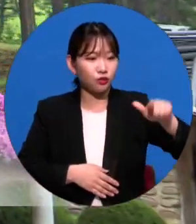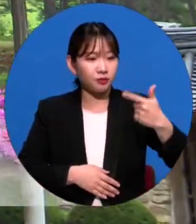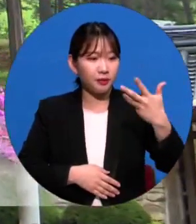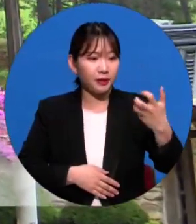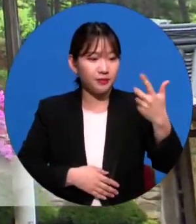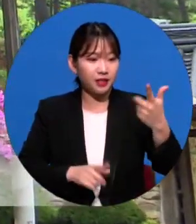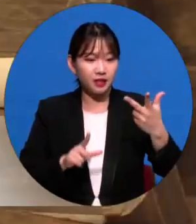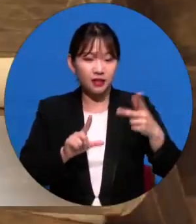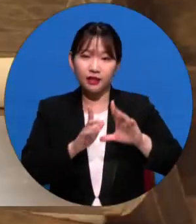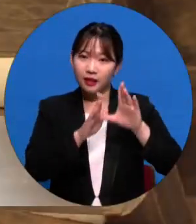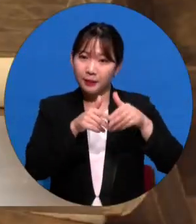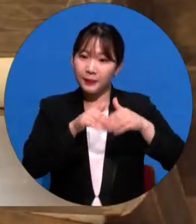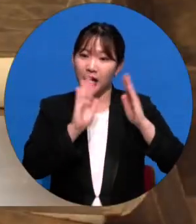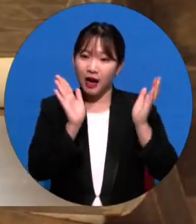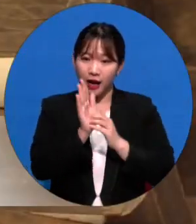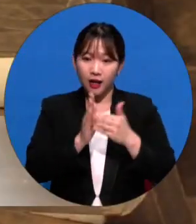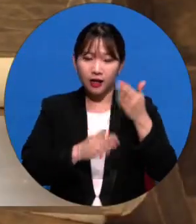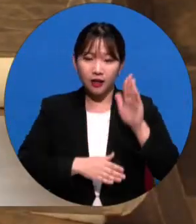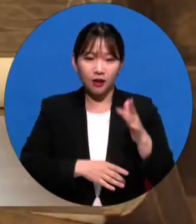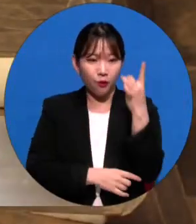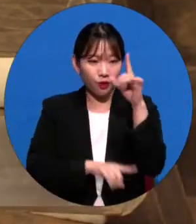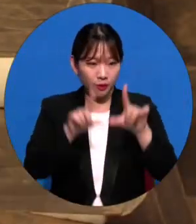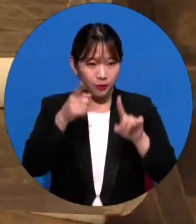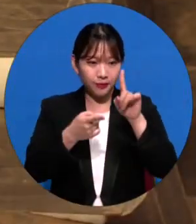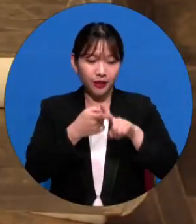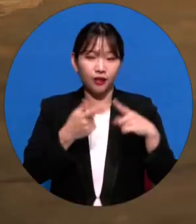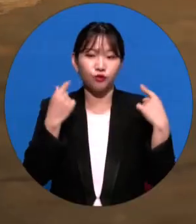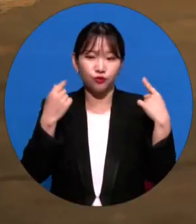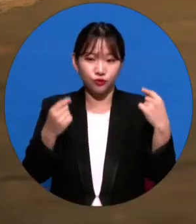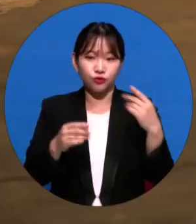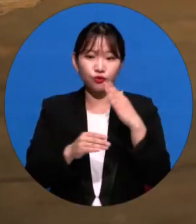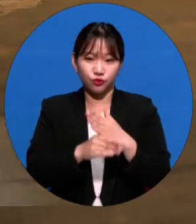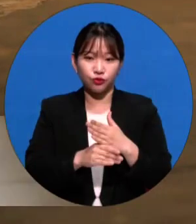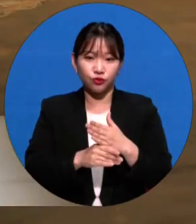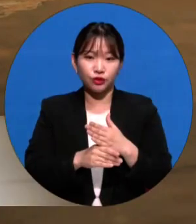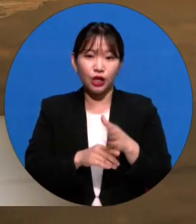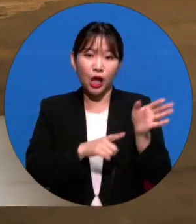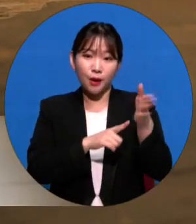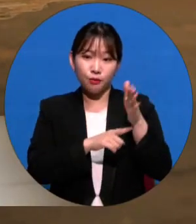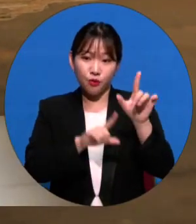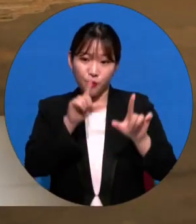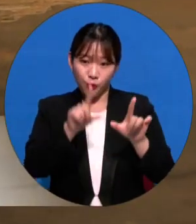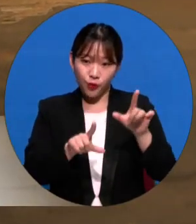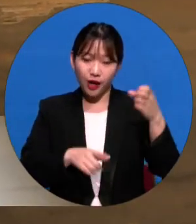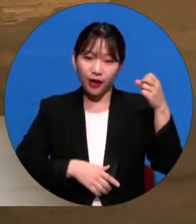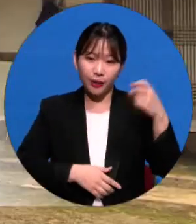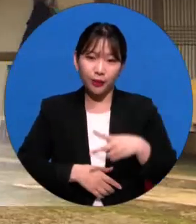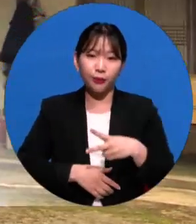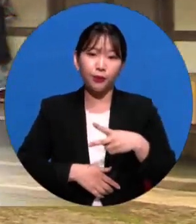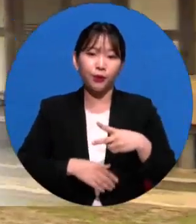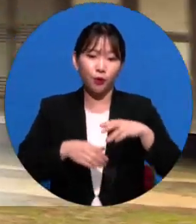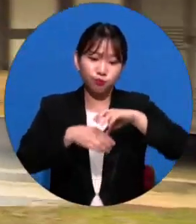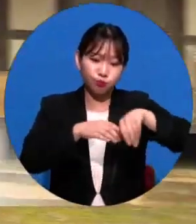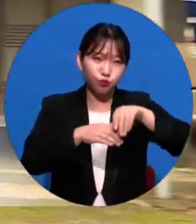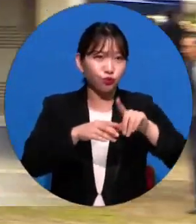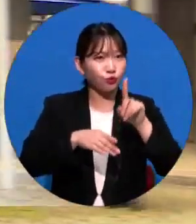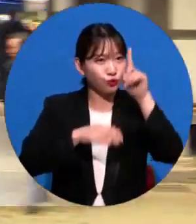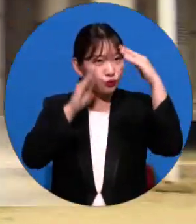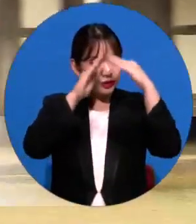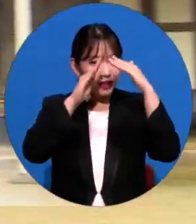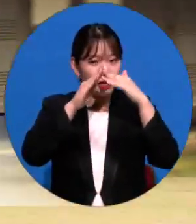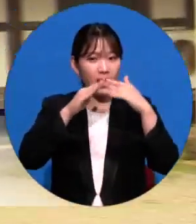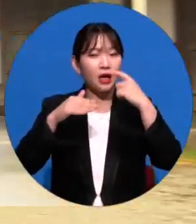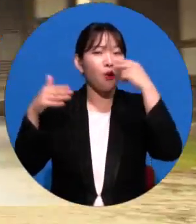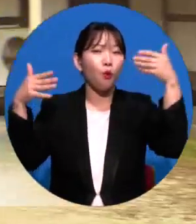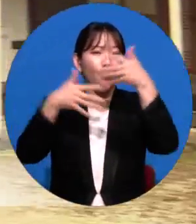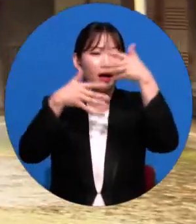1687년에 건립됐지만 원형을 그대로 유지하고 있습니다. 전면에 있는 물고기 장식, 행랑채의 부엌 천장에 있는